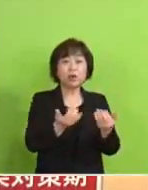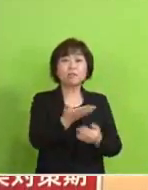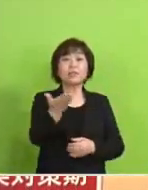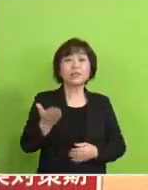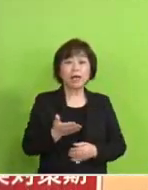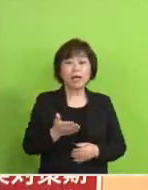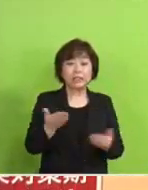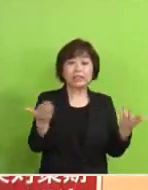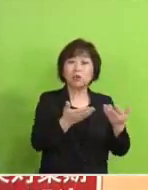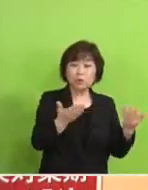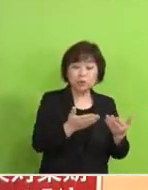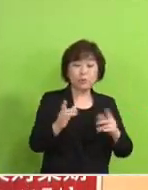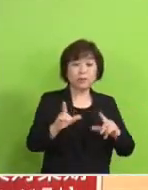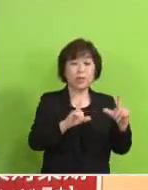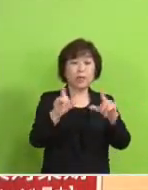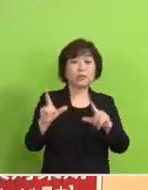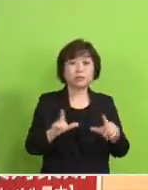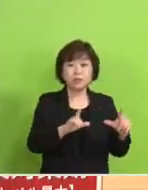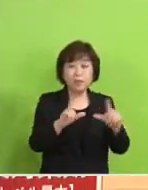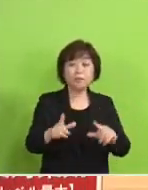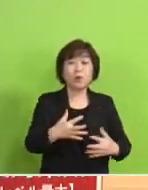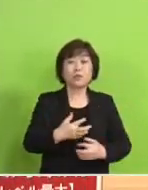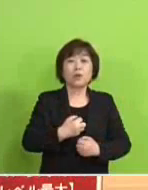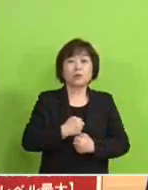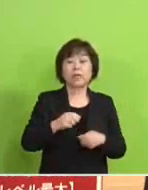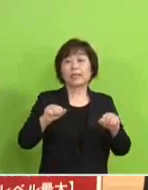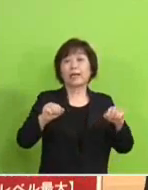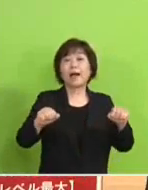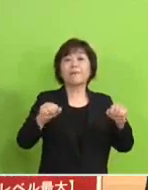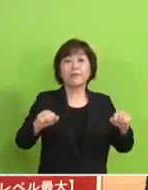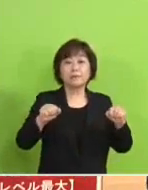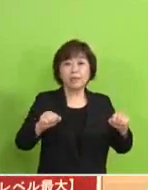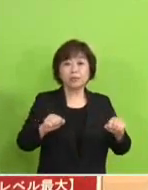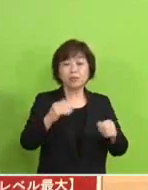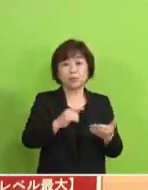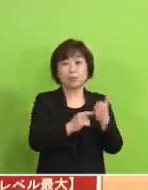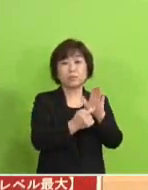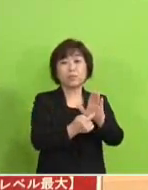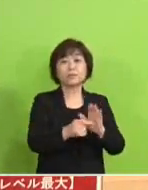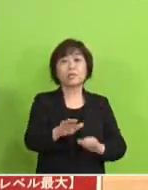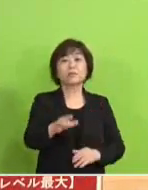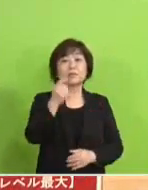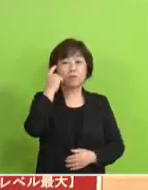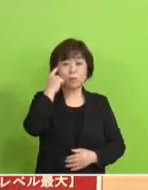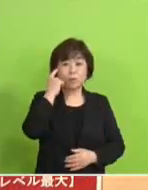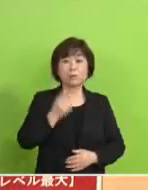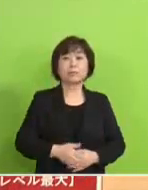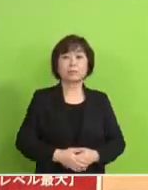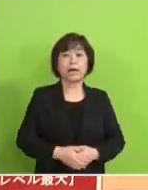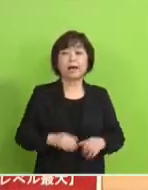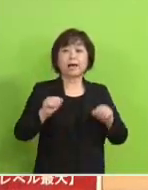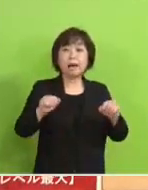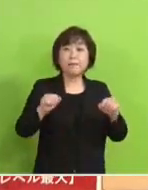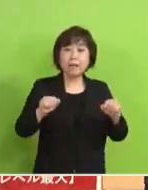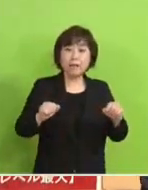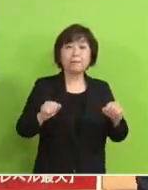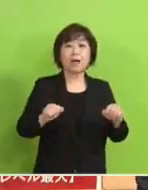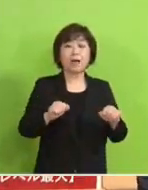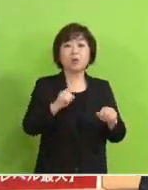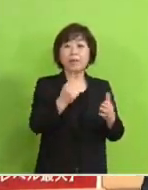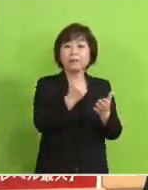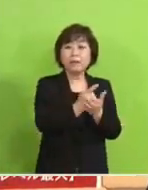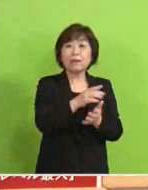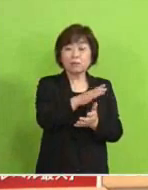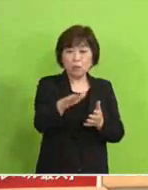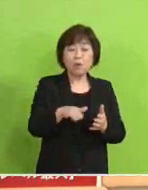でも生活でも気をつけて頑張っているかということを示しておりますし、 また頑張ればこれだ